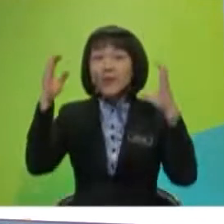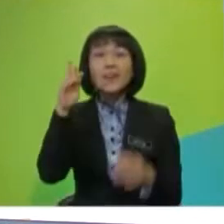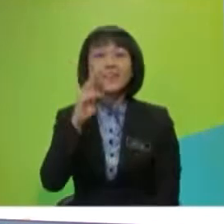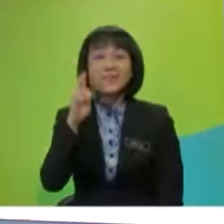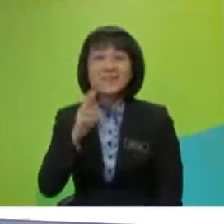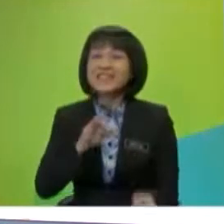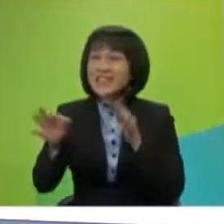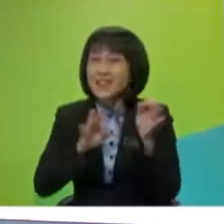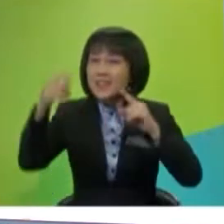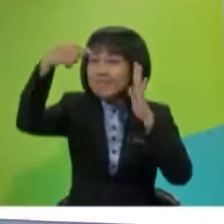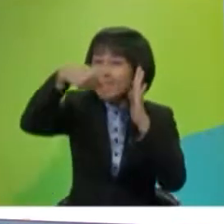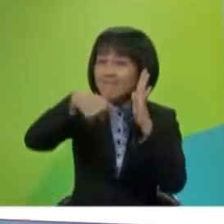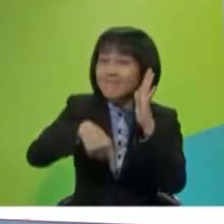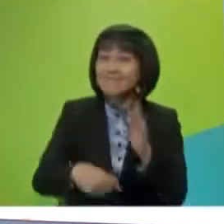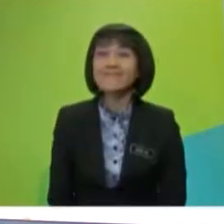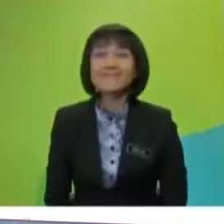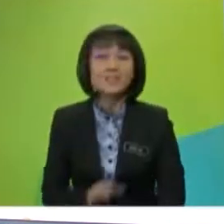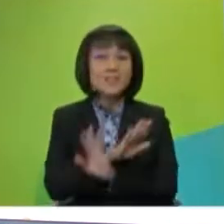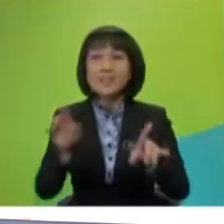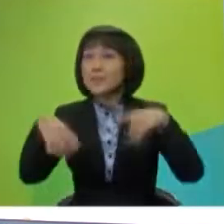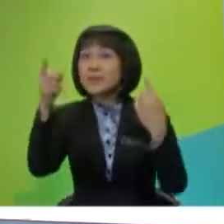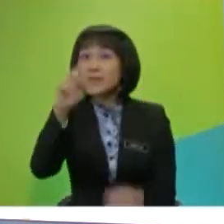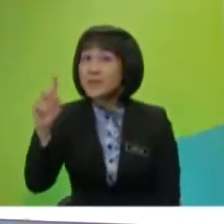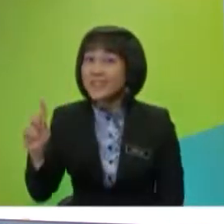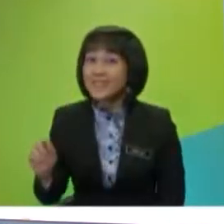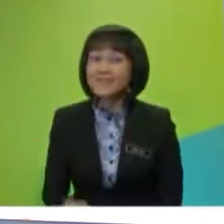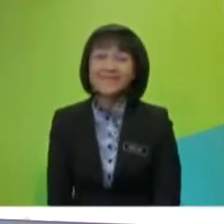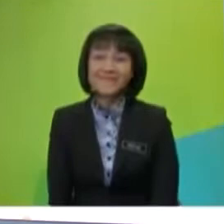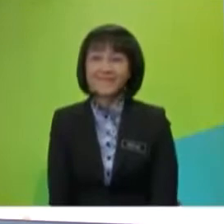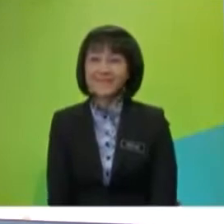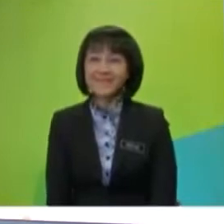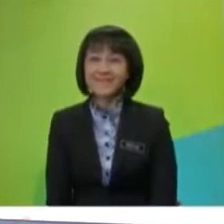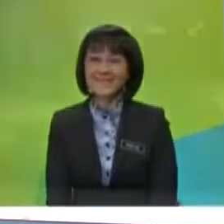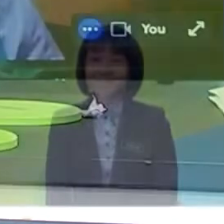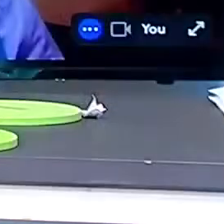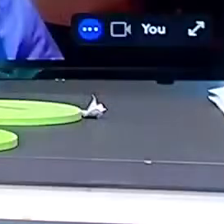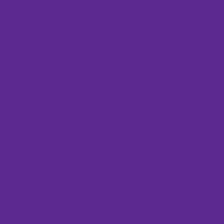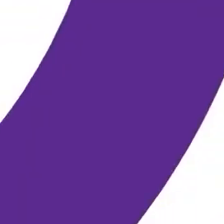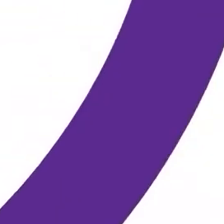aktiviti yang menarik. Jadi anda di rumah jangan ke mana-mana, kembali selepas ini hanya di Didik TV KPM.